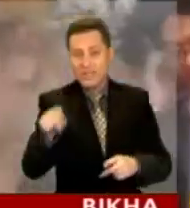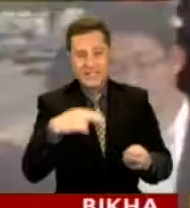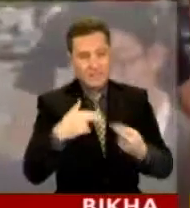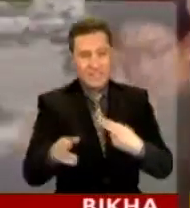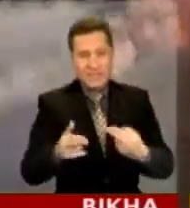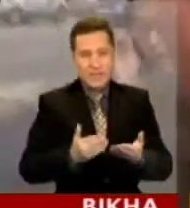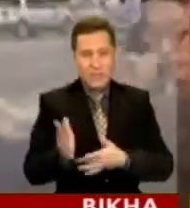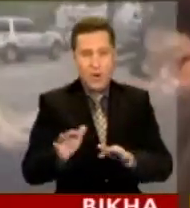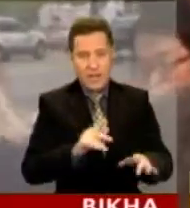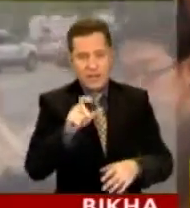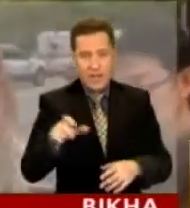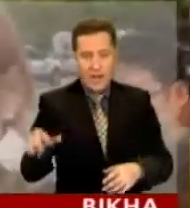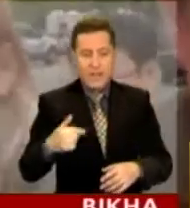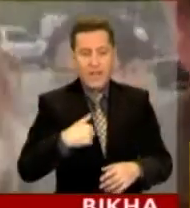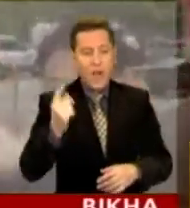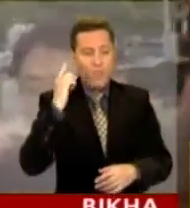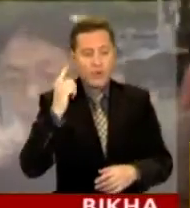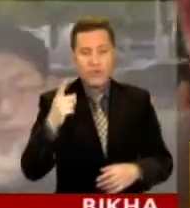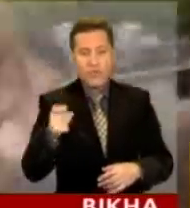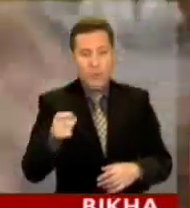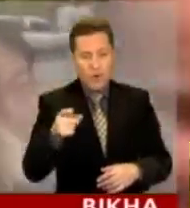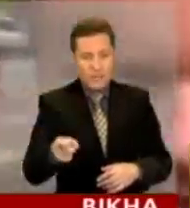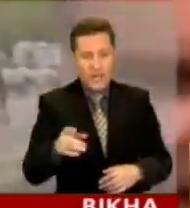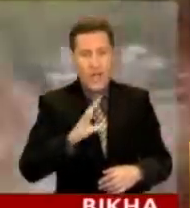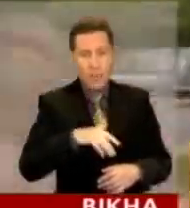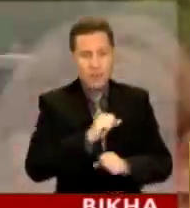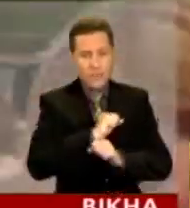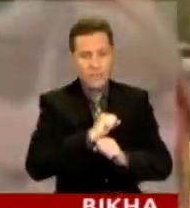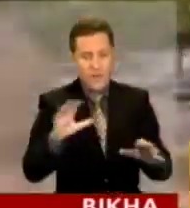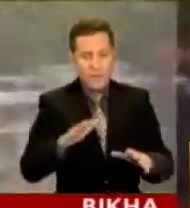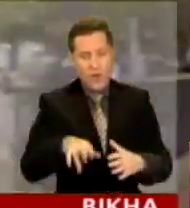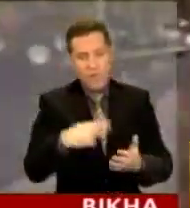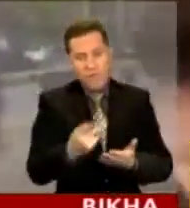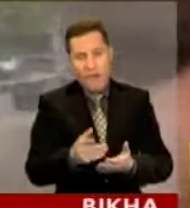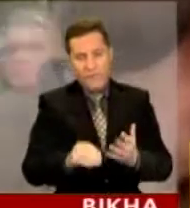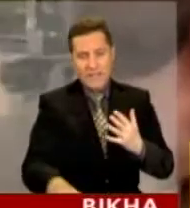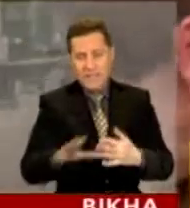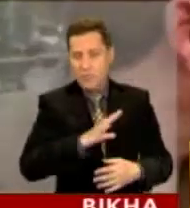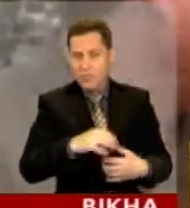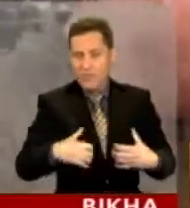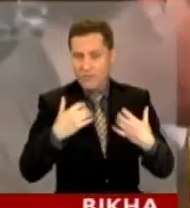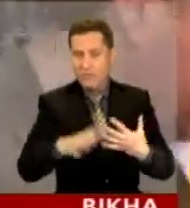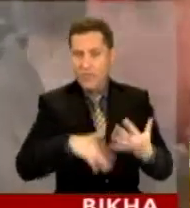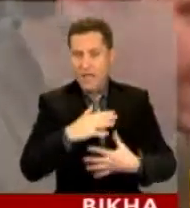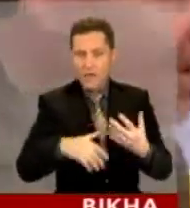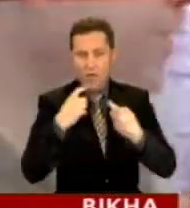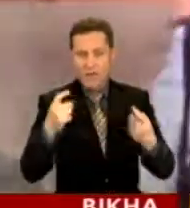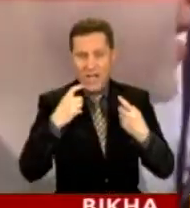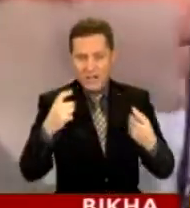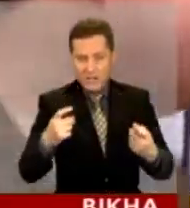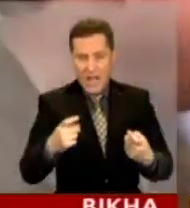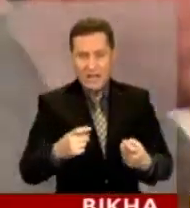політикам. Я почув постріли, потім щось схоже на вибух і впав на землю. Всі були в паніці і страшенно верещали. Ви